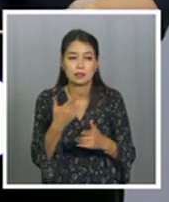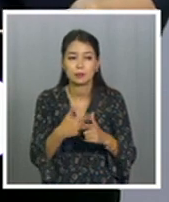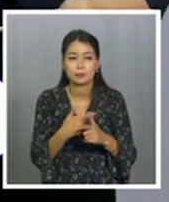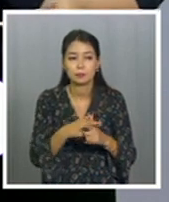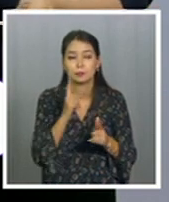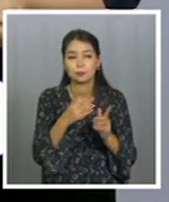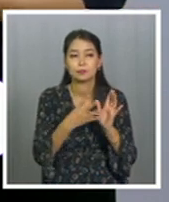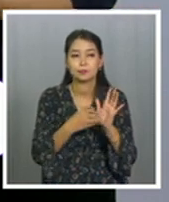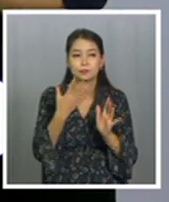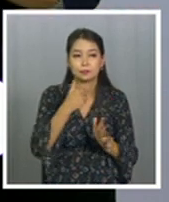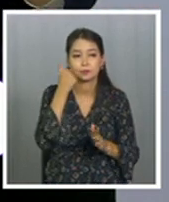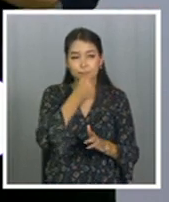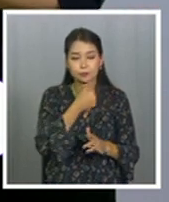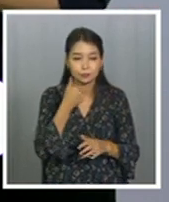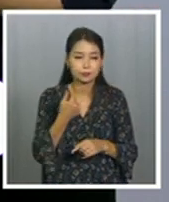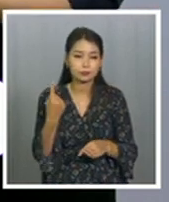1905 жылы